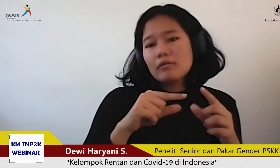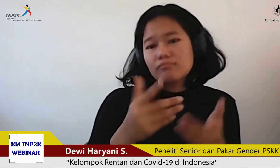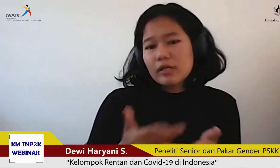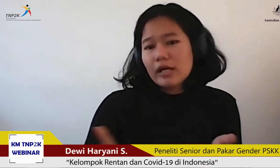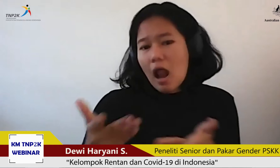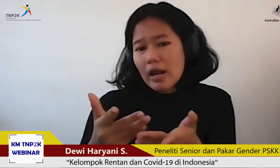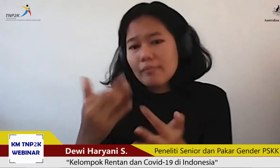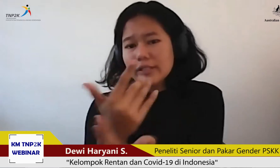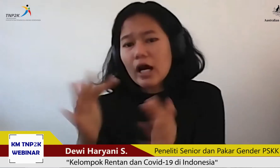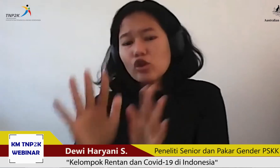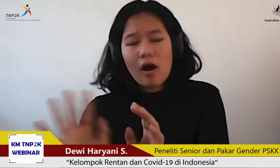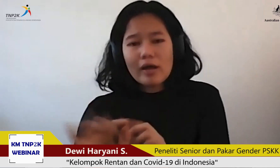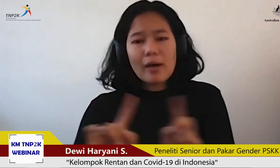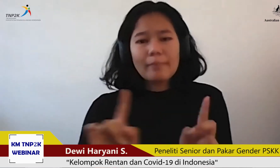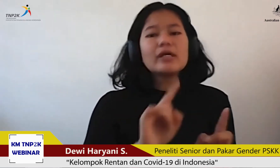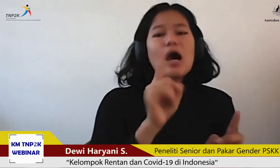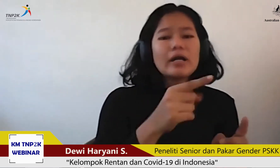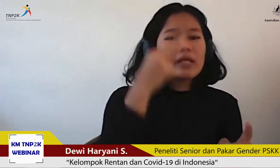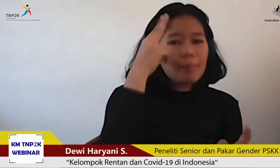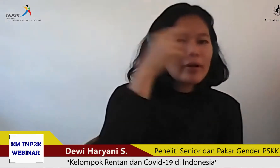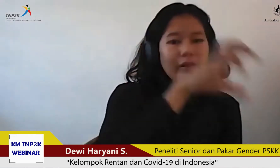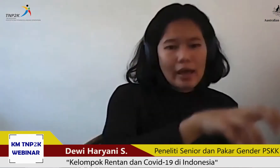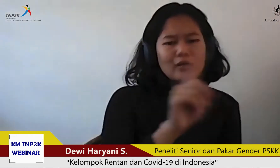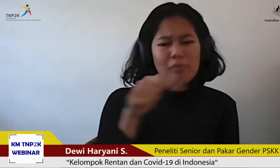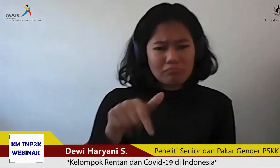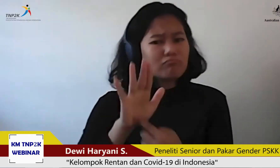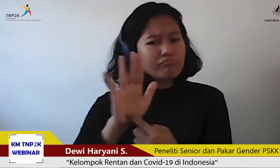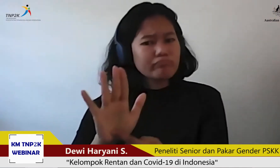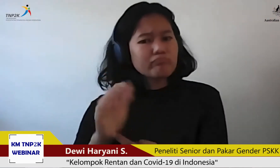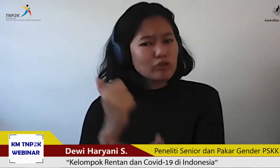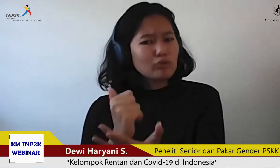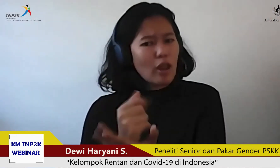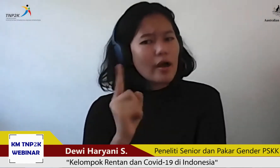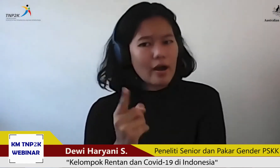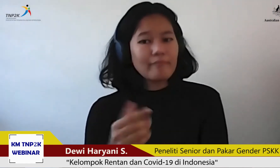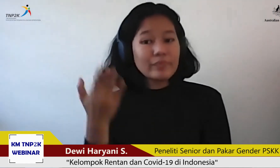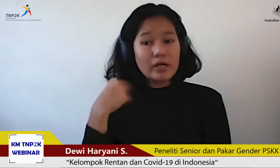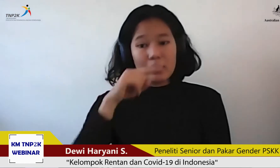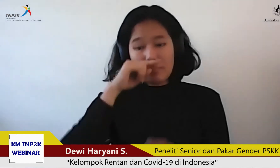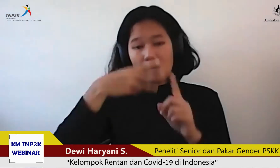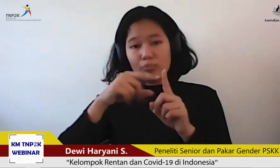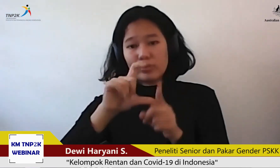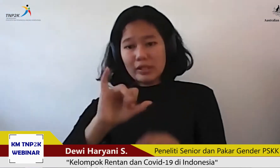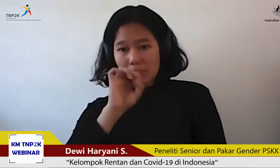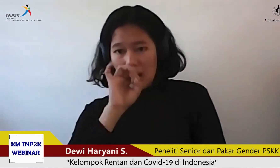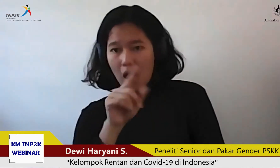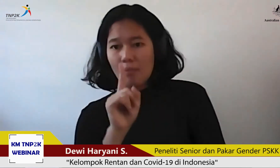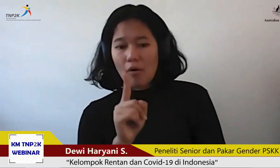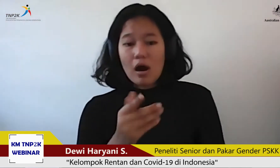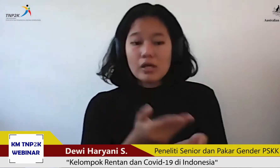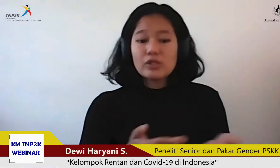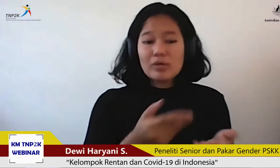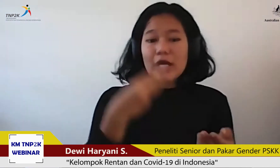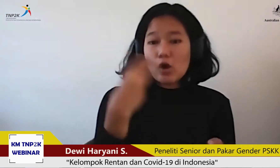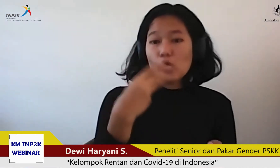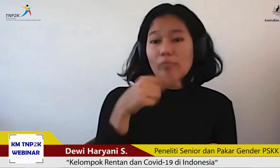pemerintah daerah ya, karena ini hal yang sangat real. Tadi Pak Budi sudah menyinggung bahwa ya recovery ekonomi itu